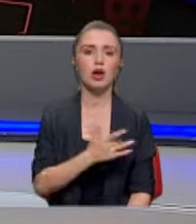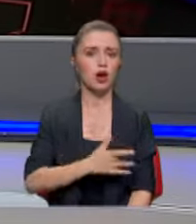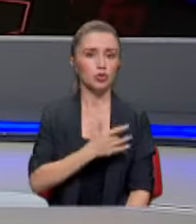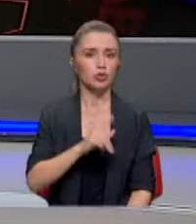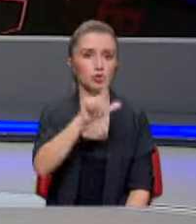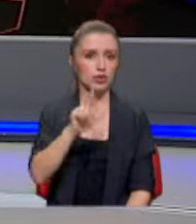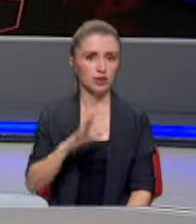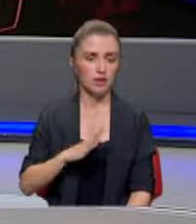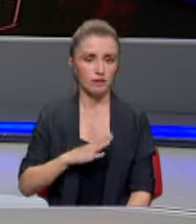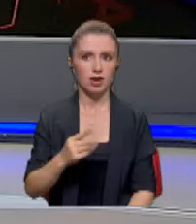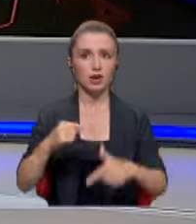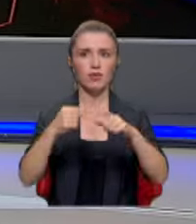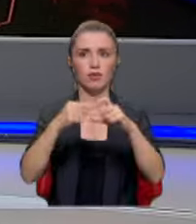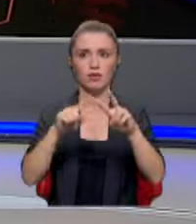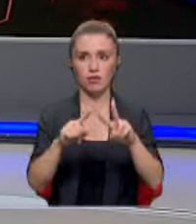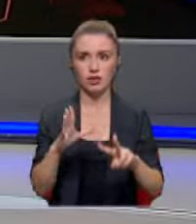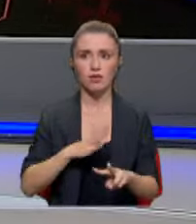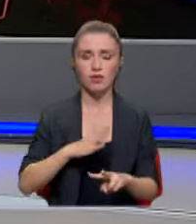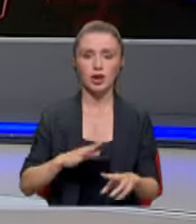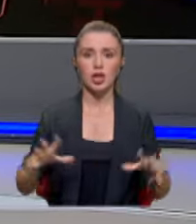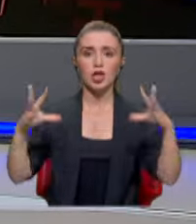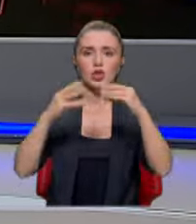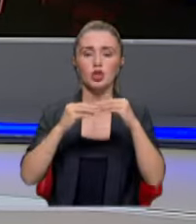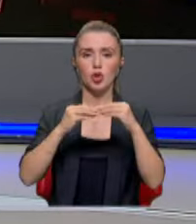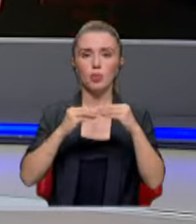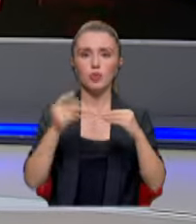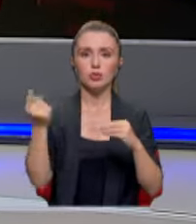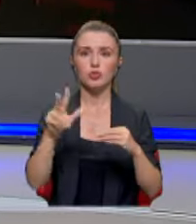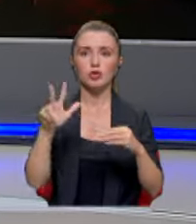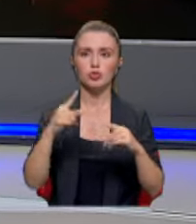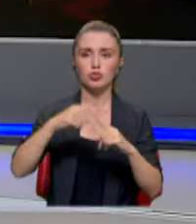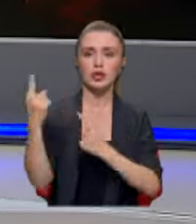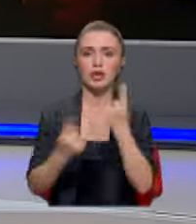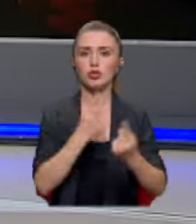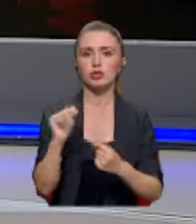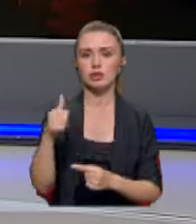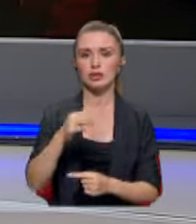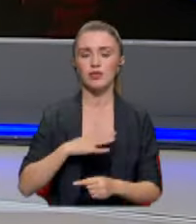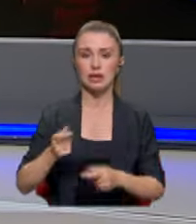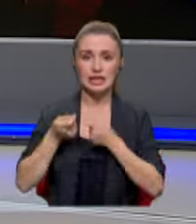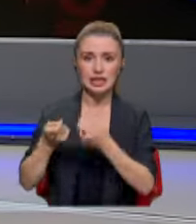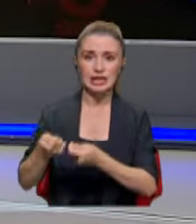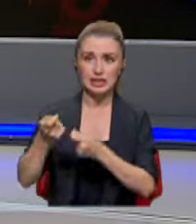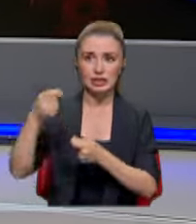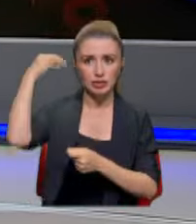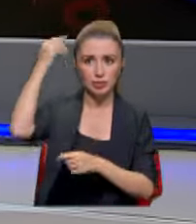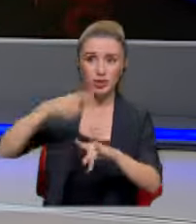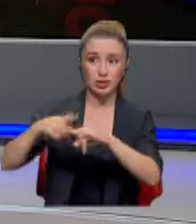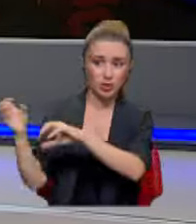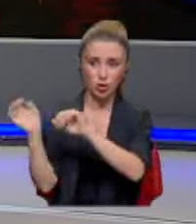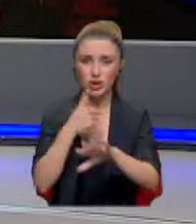var. Bir de şu var. Toplam ihracatın %3'ü yüksek teknolojili. Yani eğitimde imam hatip ısrar devam ederse